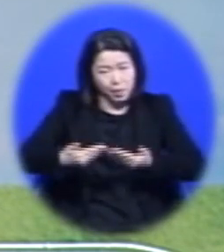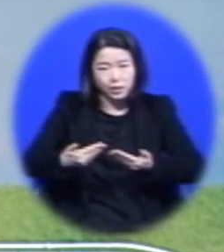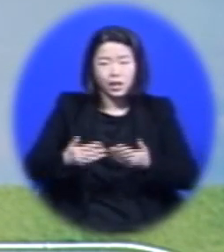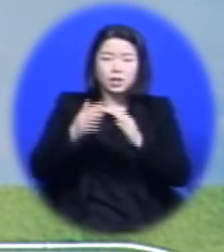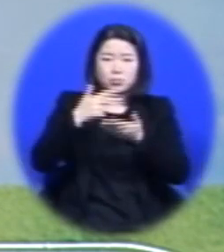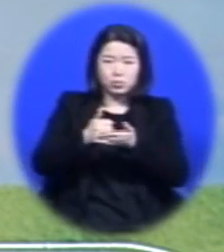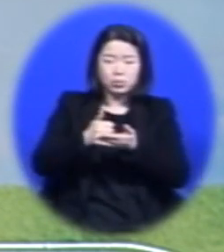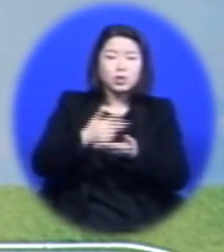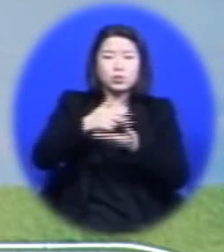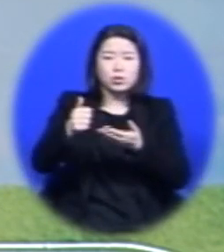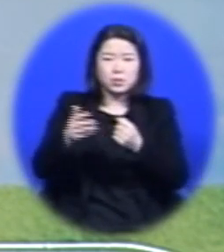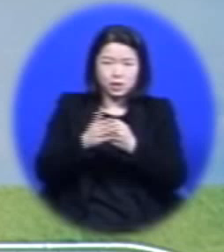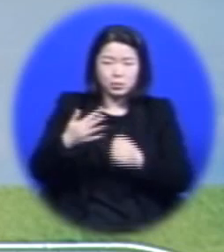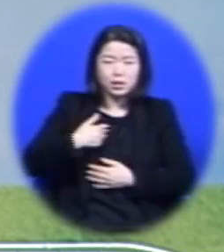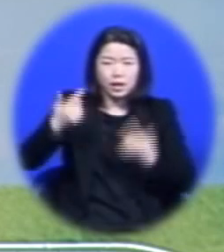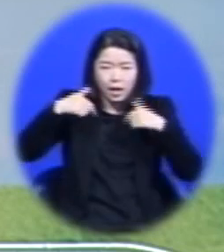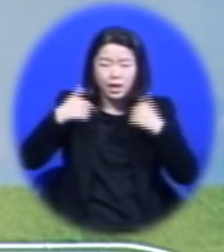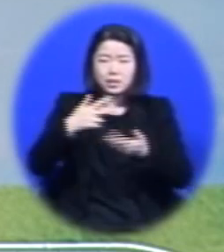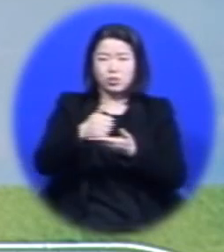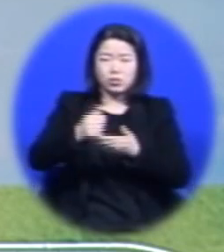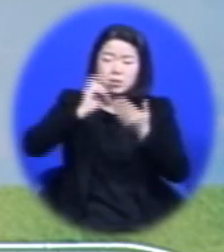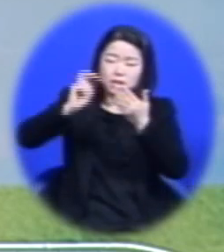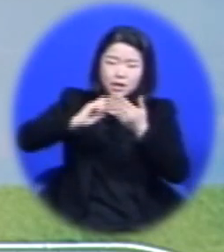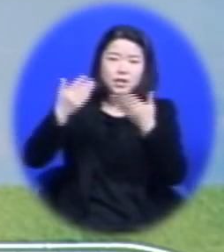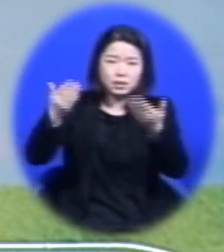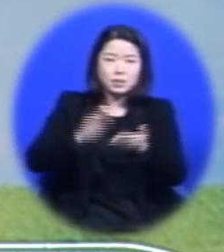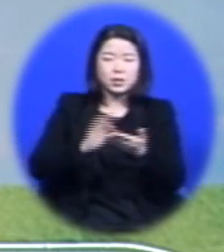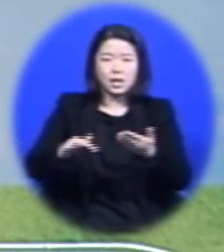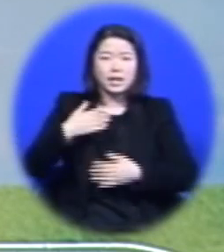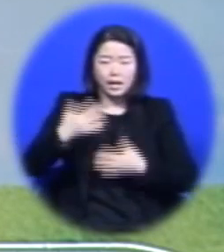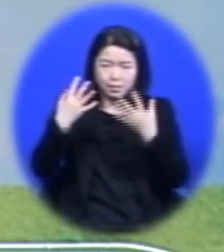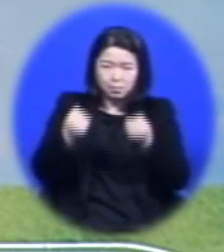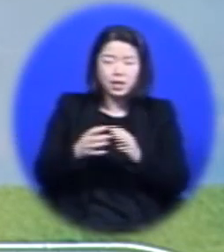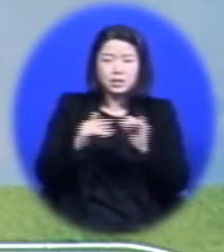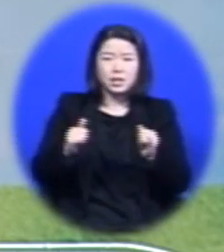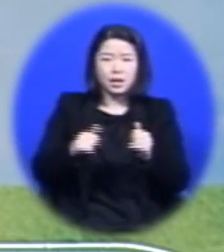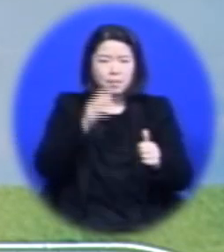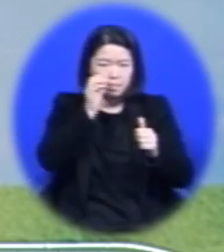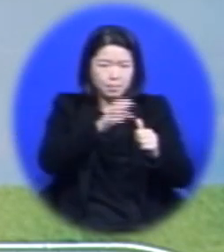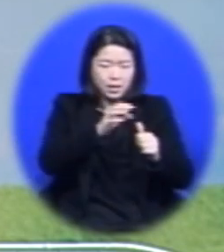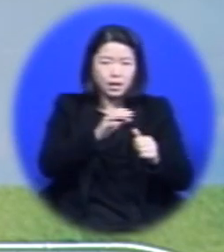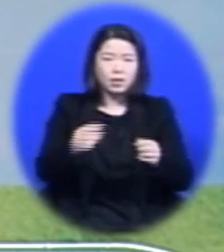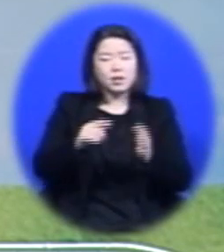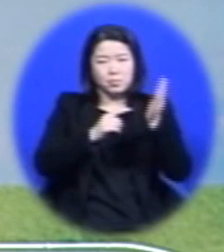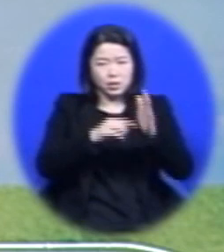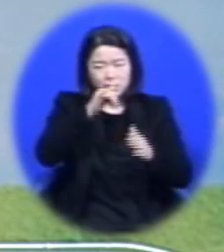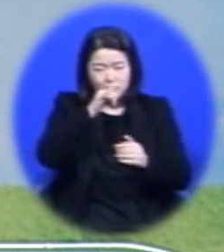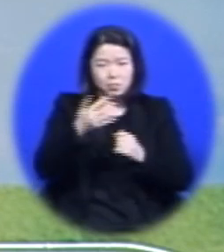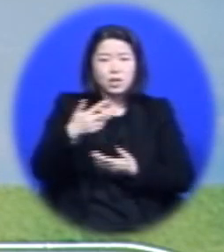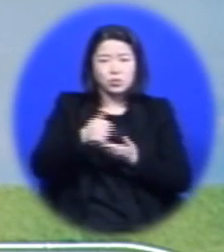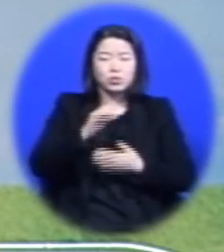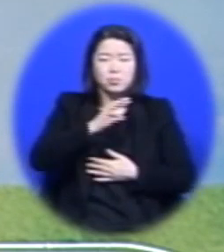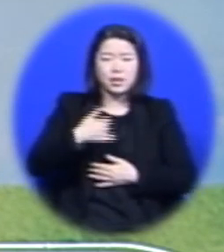바로 주님이 졌기에 내가 넣을 주님을 찬양합니다 나는 많은 사람에게 비난의 표적이 되었으나 주님 많은 나의